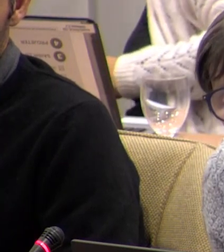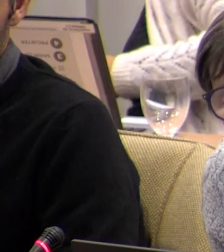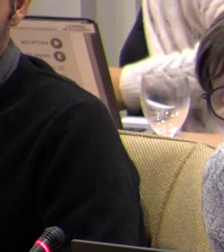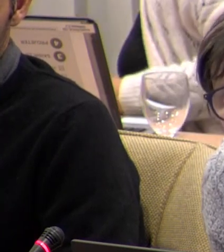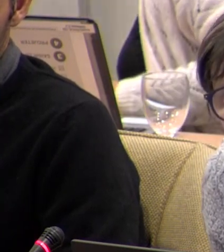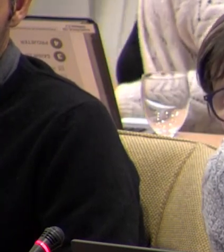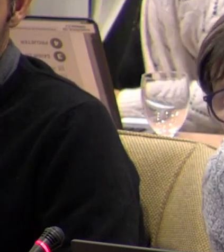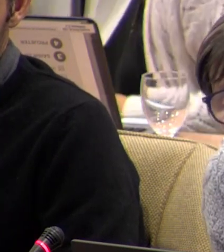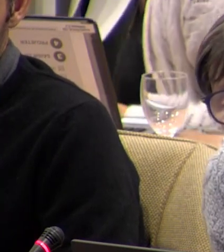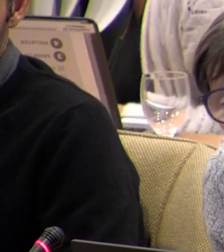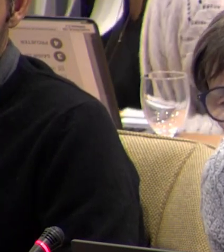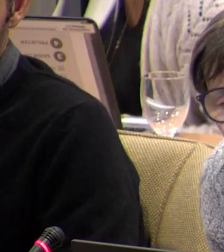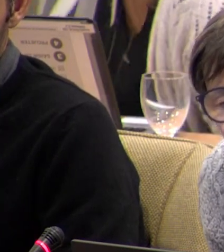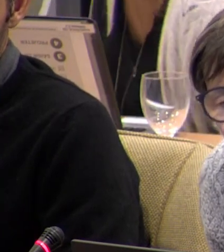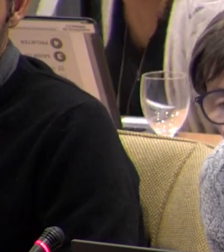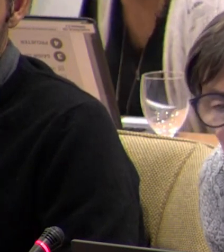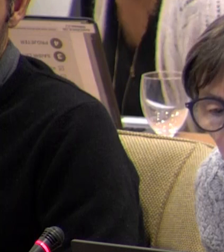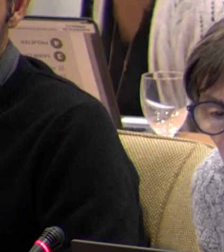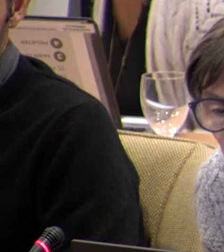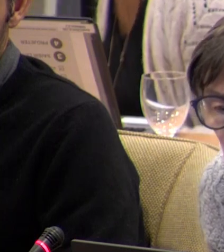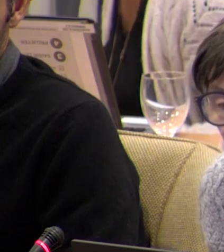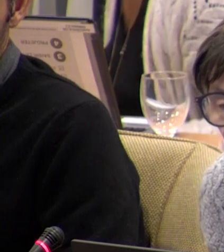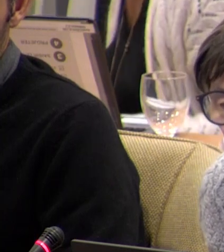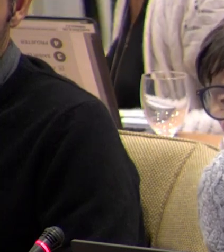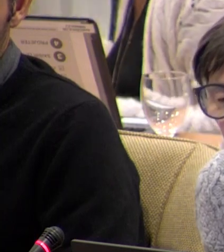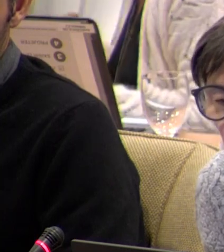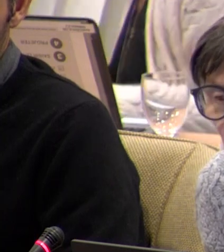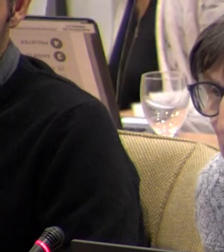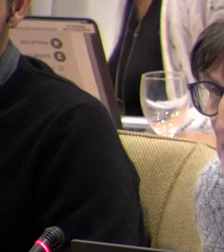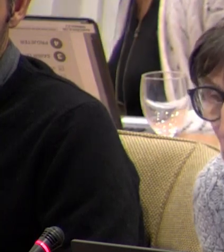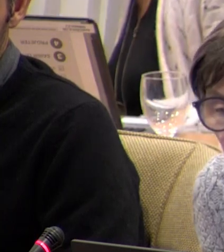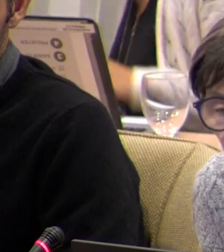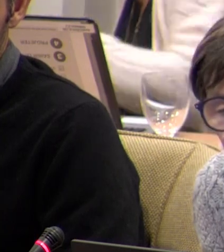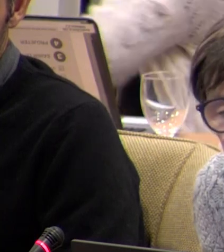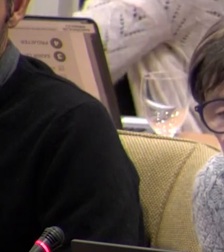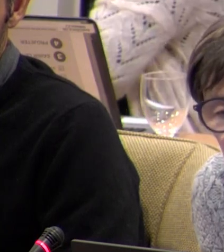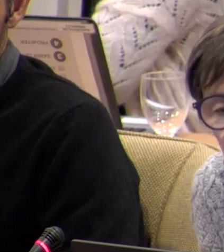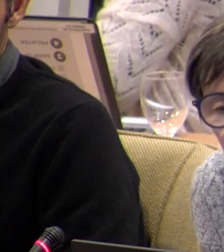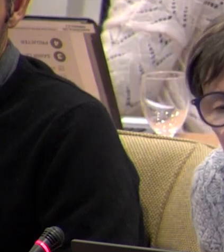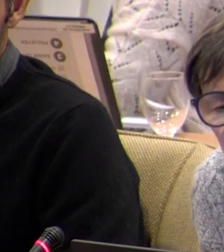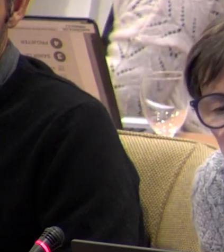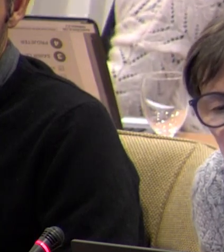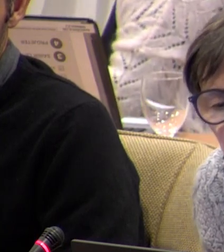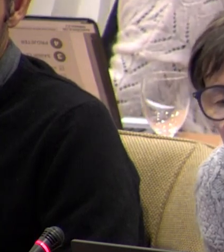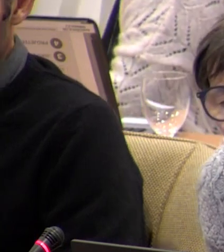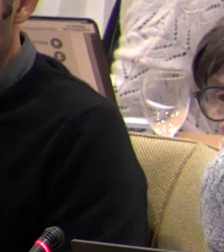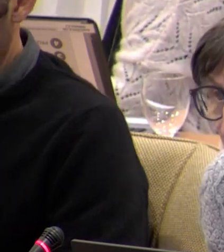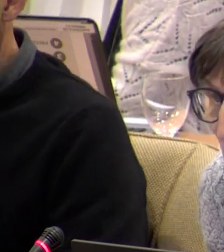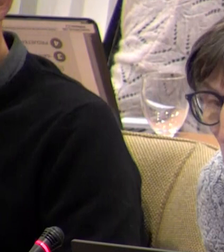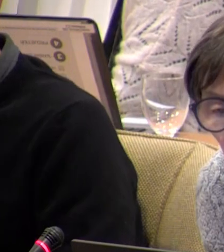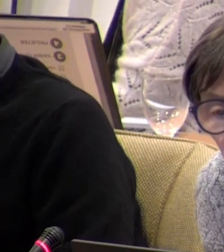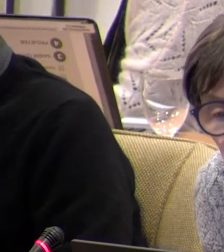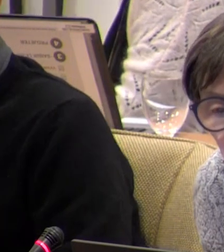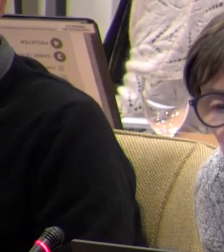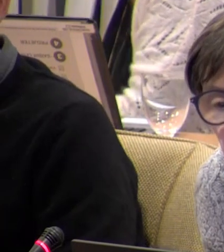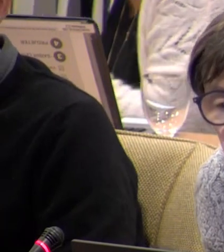sera t-elle détruites va-t'en revendre ses anciens véhicules et si oui à qui que devient le bilan carbone